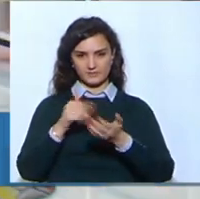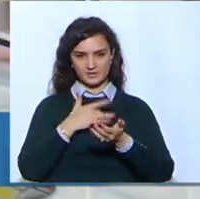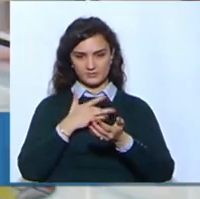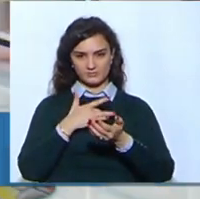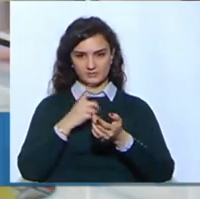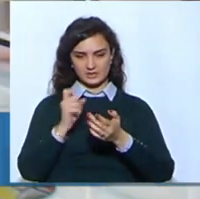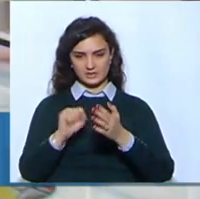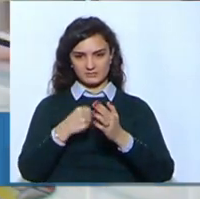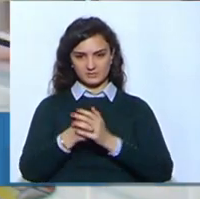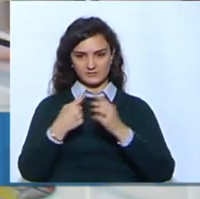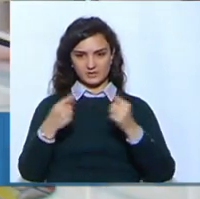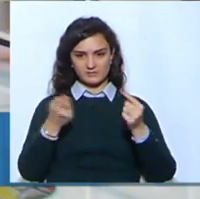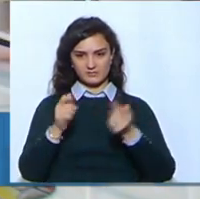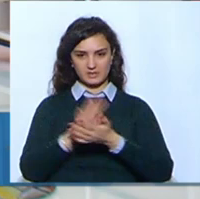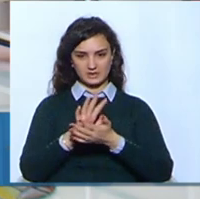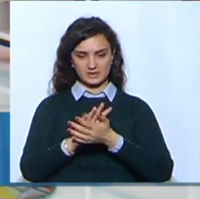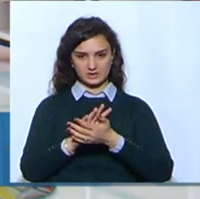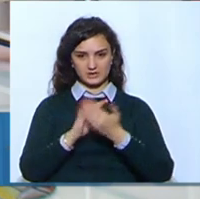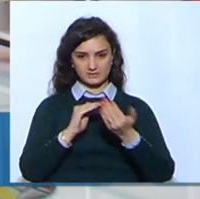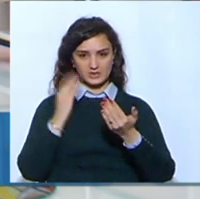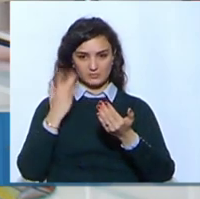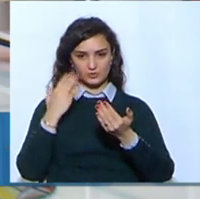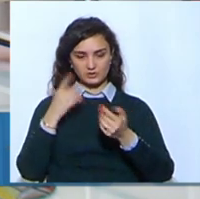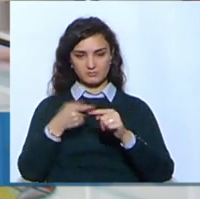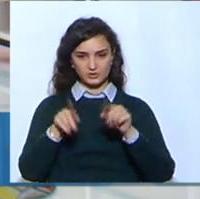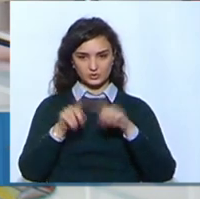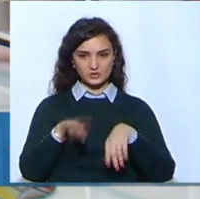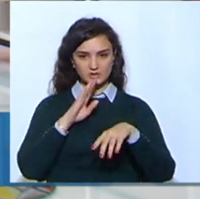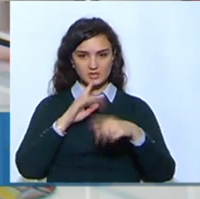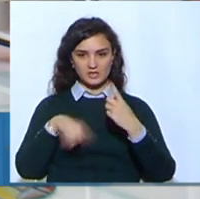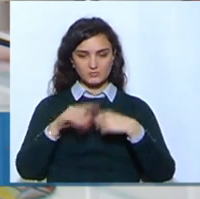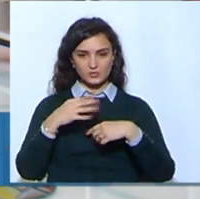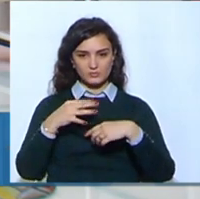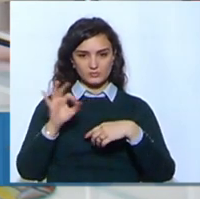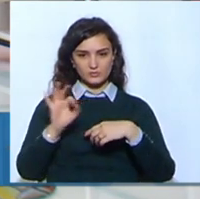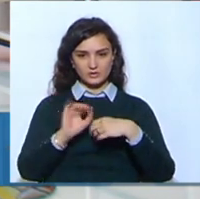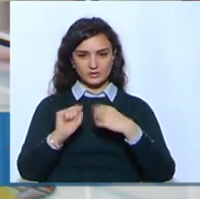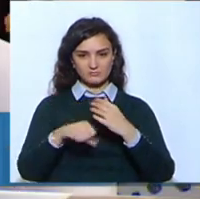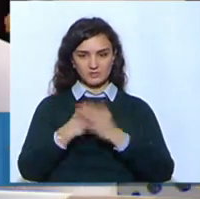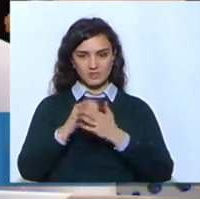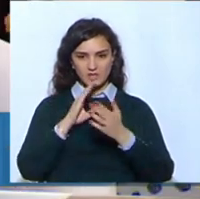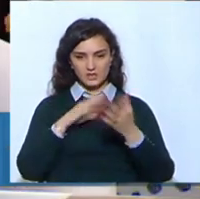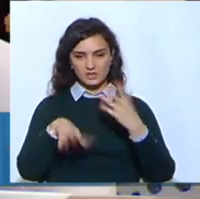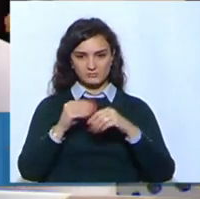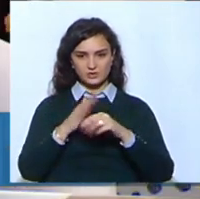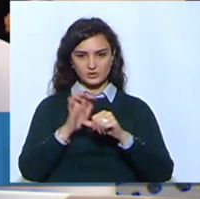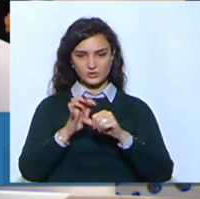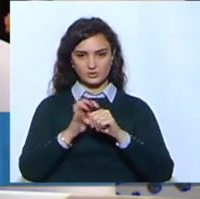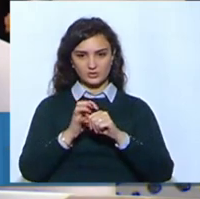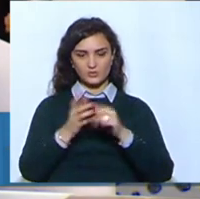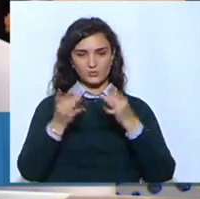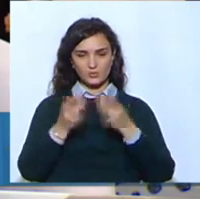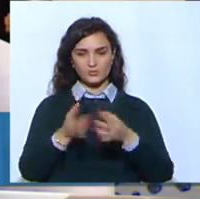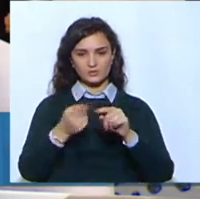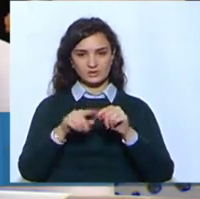დაახლოებით ეს 100-მდე სხვადასხვა ბაქტერიას მოიცავს. თქვენ წარმოიდგინეთ, მათ შორის ქალების დაახლოებით 40%-მდე ქალებში არის მაცხოვრებელია,